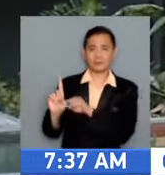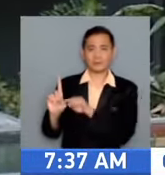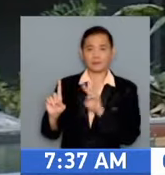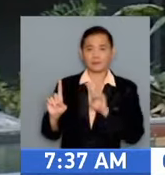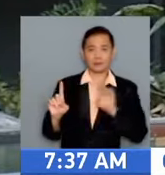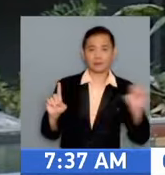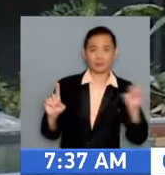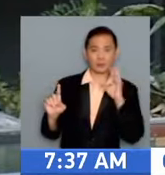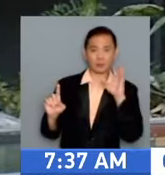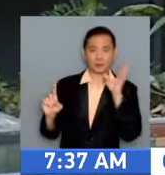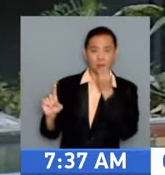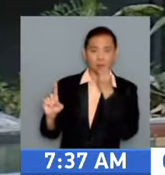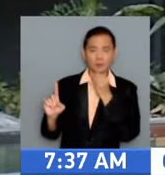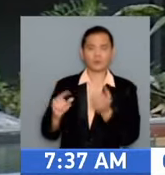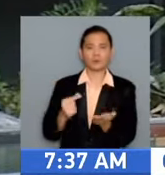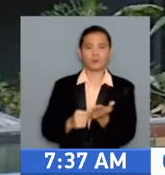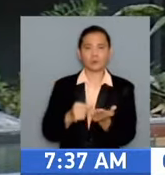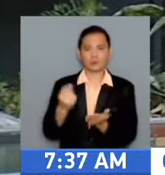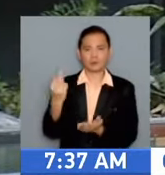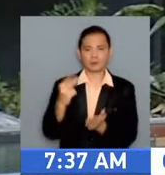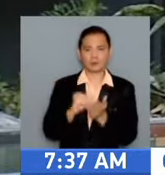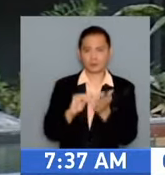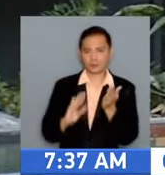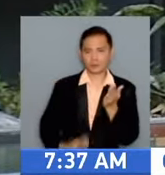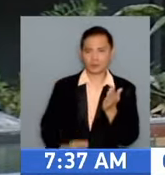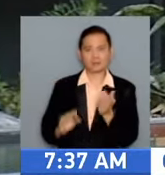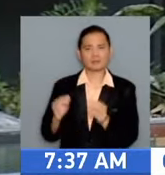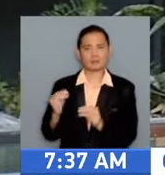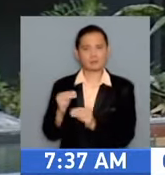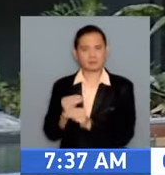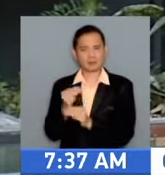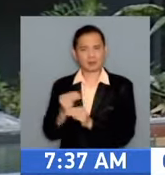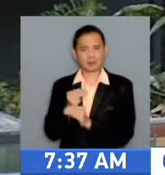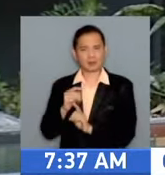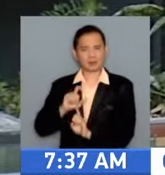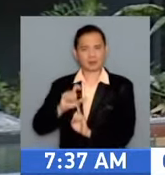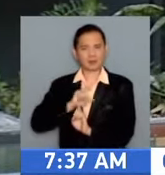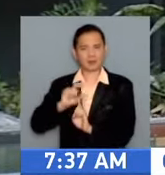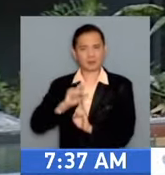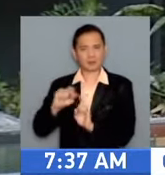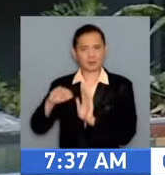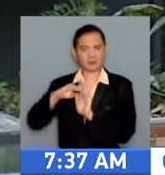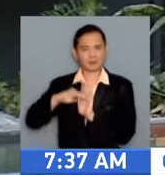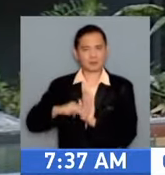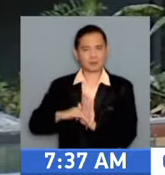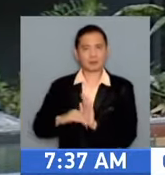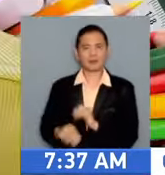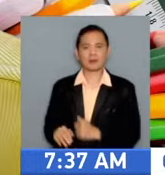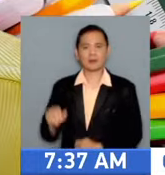2023 Science Mont Quiz B 4th placer. Walang iba si Andrea